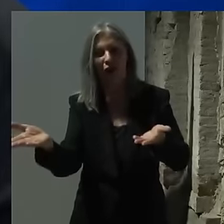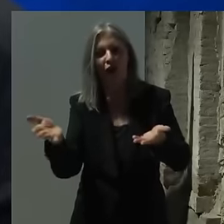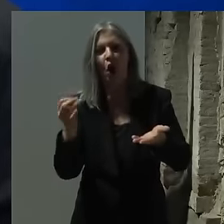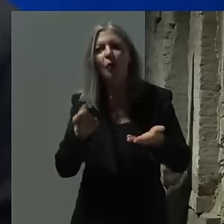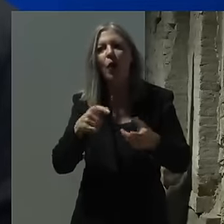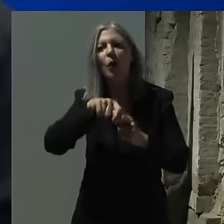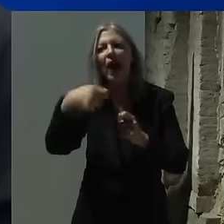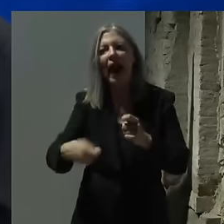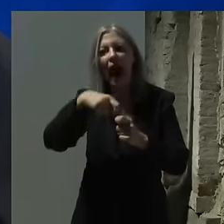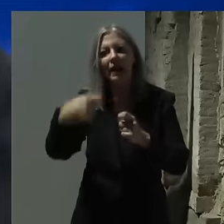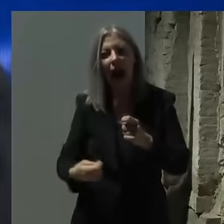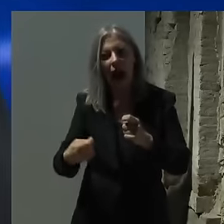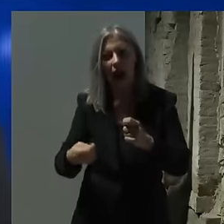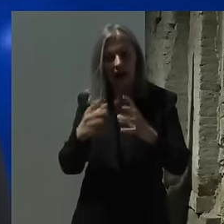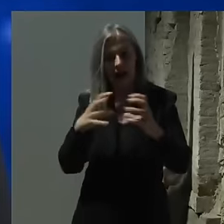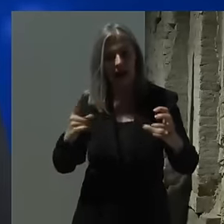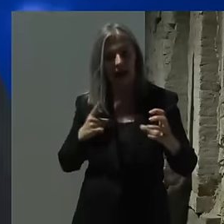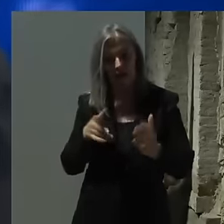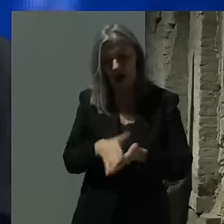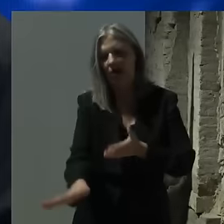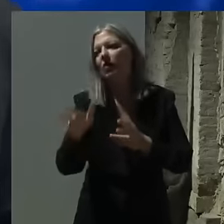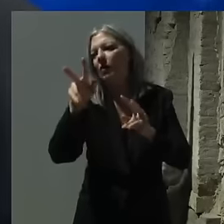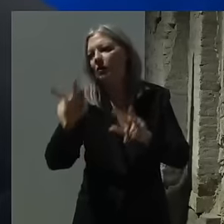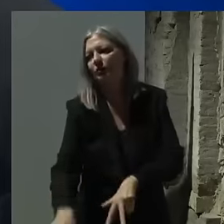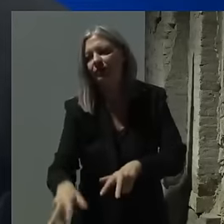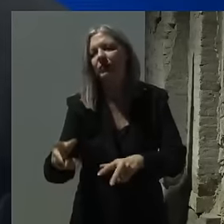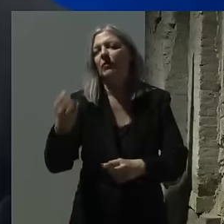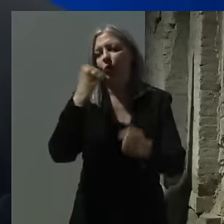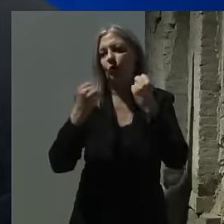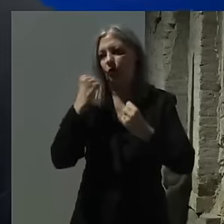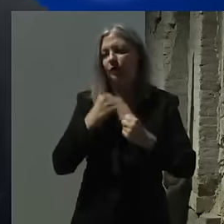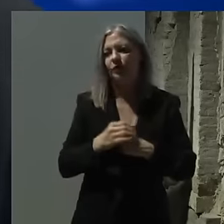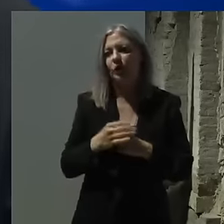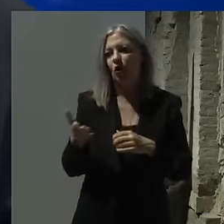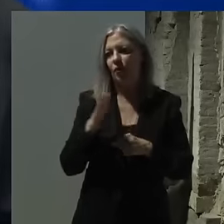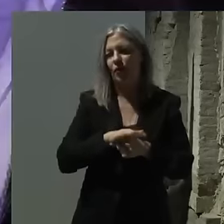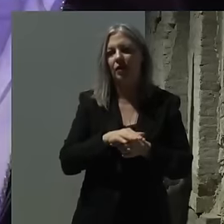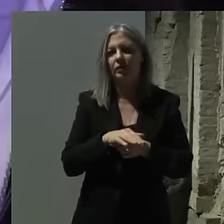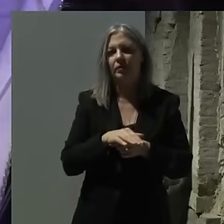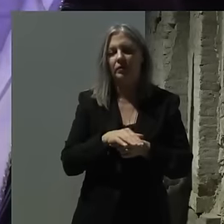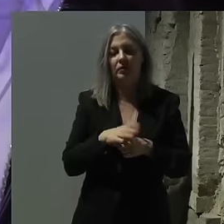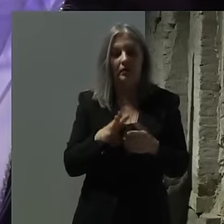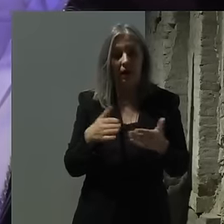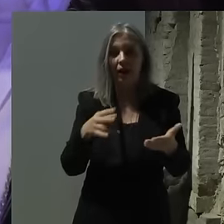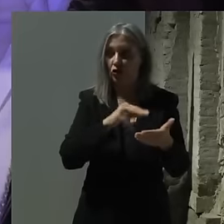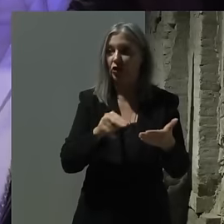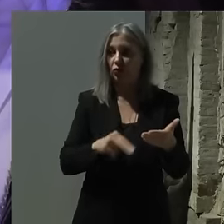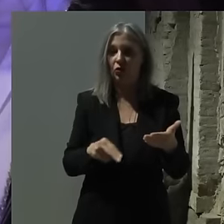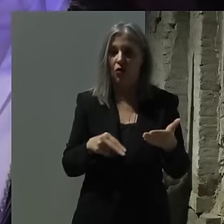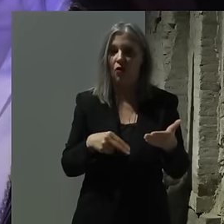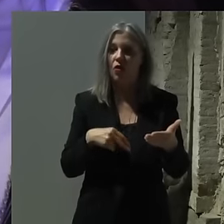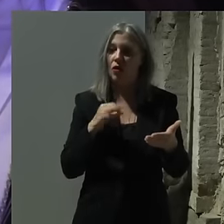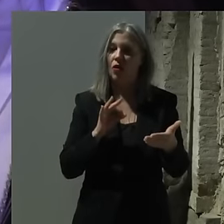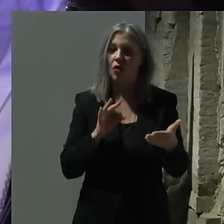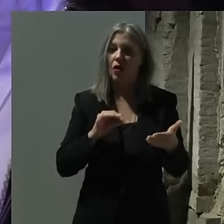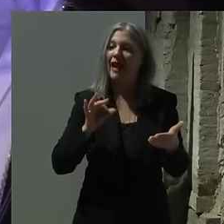buccia di banana in caserma. Insomma, devo dire che nel registro del carcere di San Giuliano di Trapani c'è scritto proprio in quel